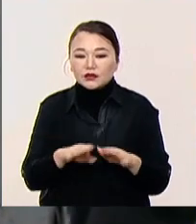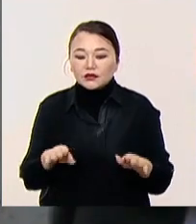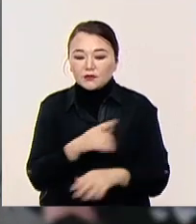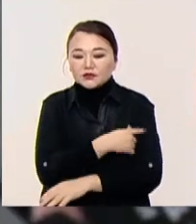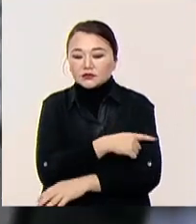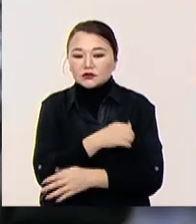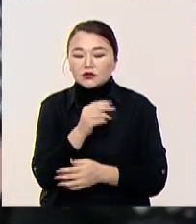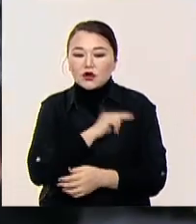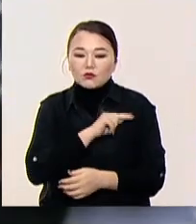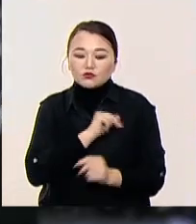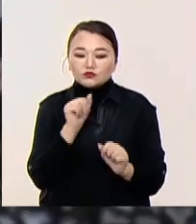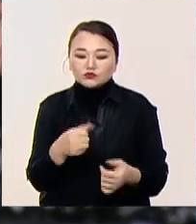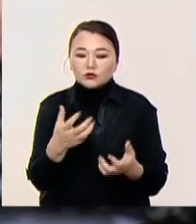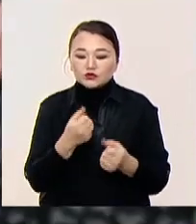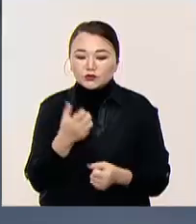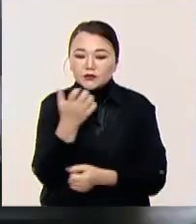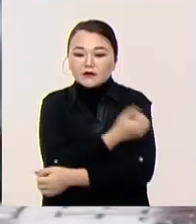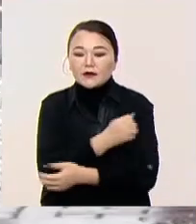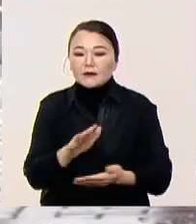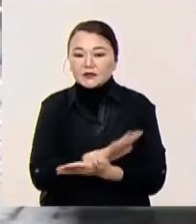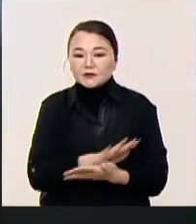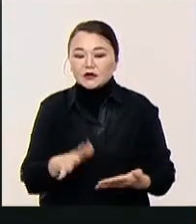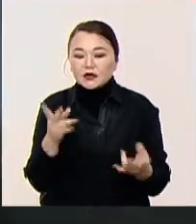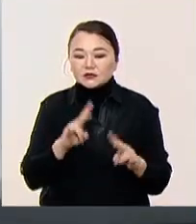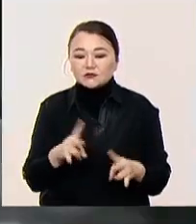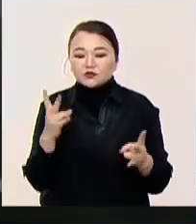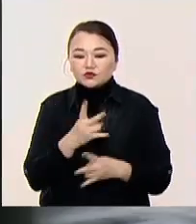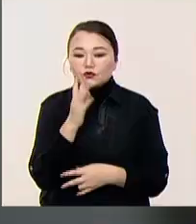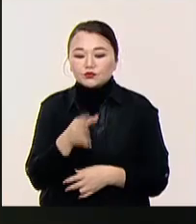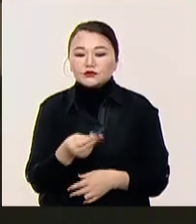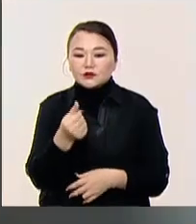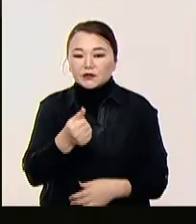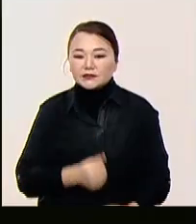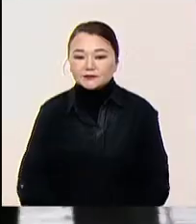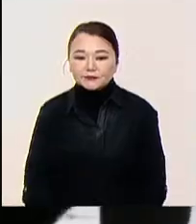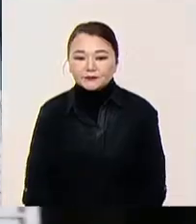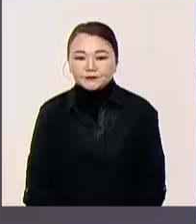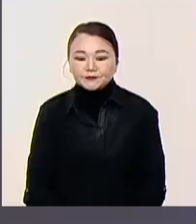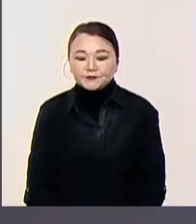работники смогут получить прививку бесплатно. Но остальным необходимо будет заплатить.